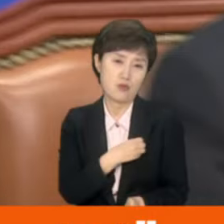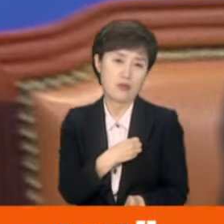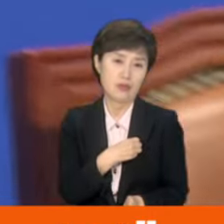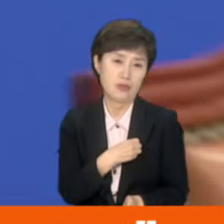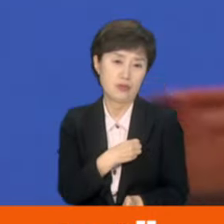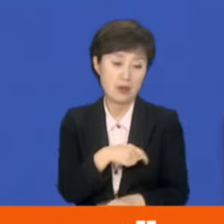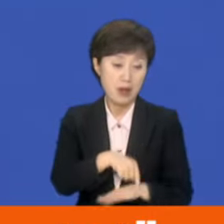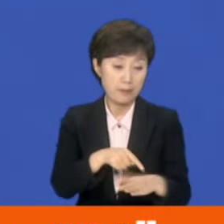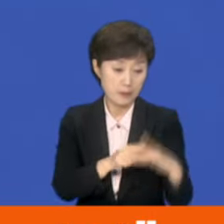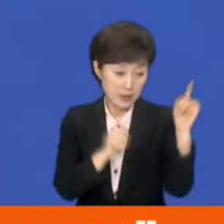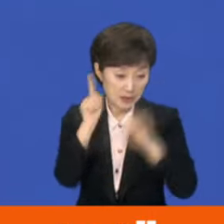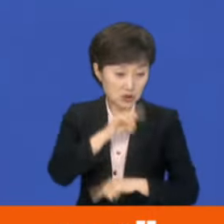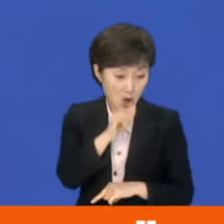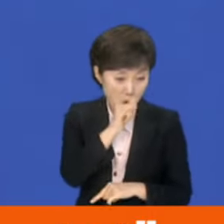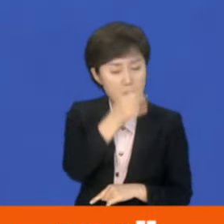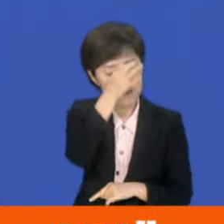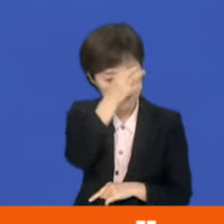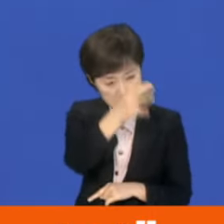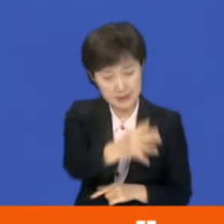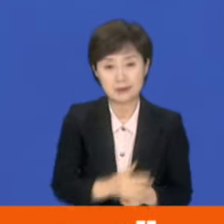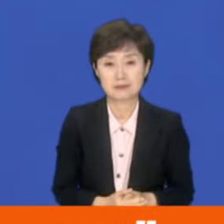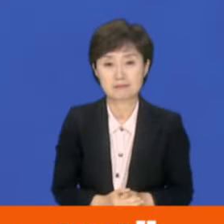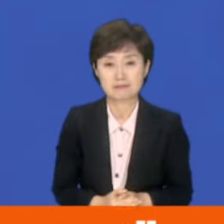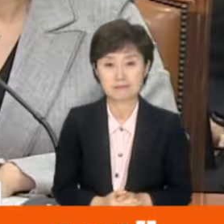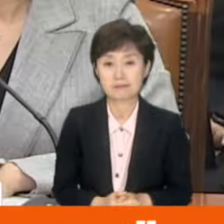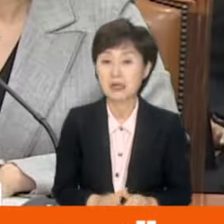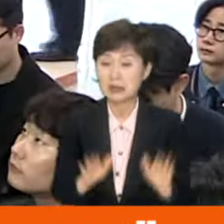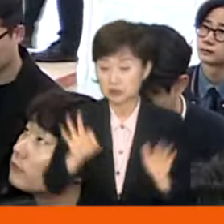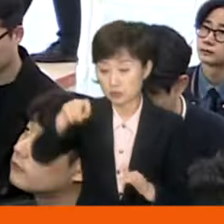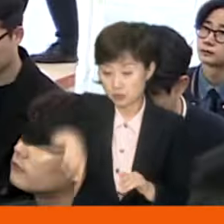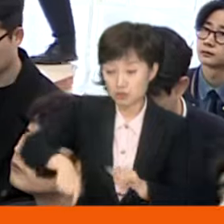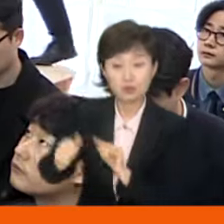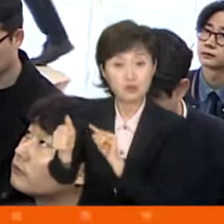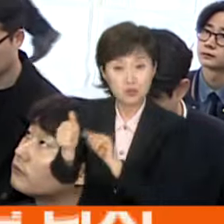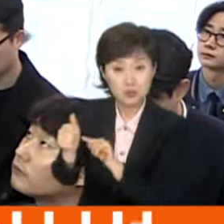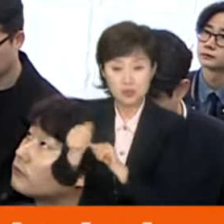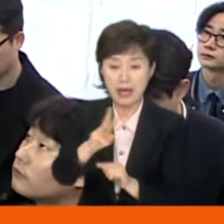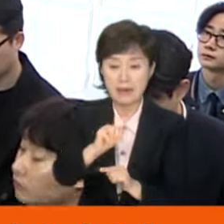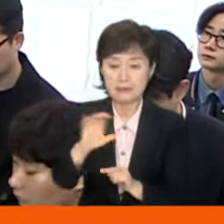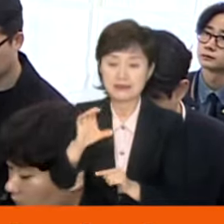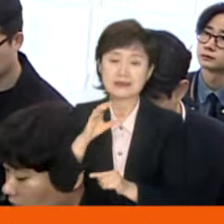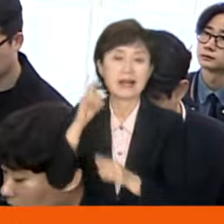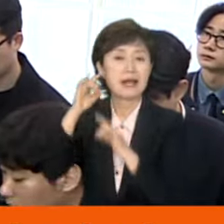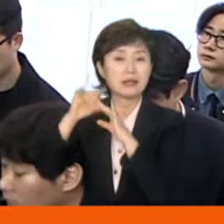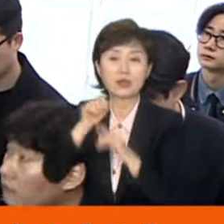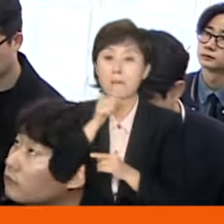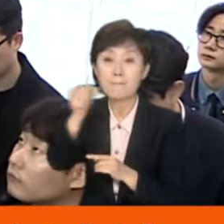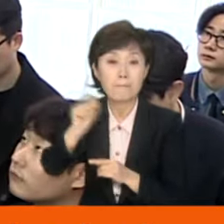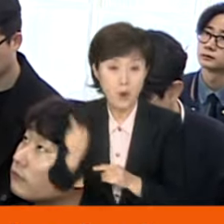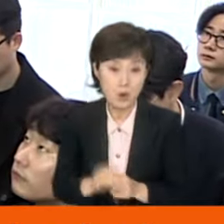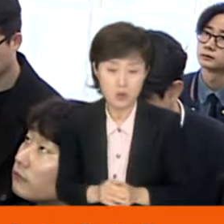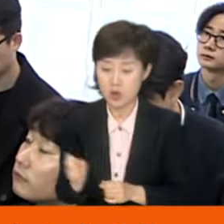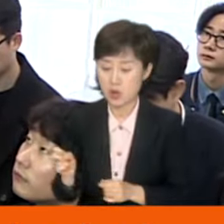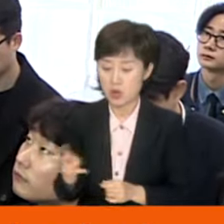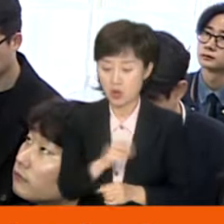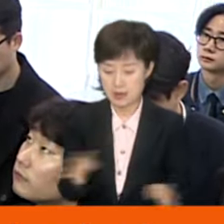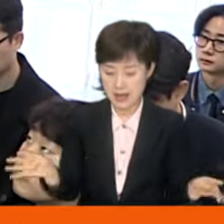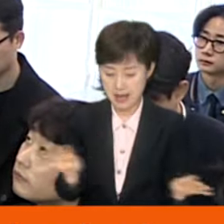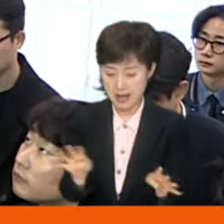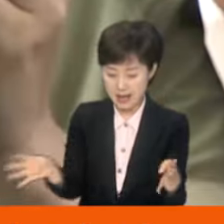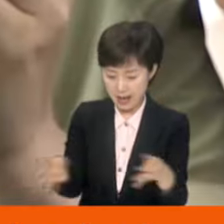상처받은 분들에게 미안하다고 말했습니다. 이런 가운데 우원식 의원은 오늘 MBC 라디오에서 여야 합의를